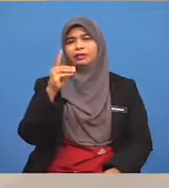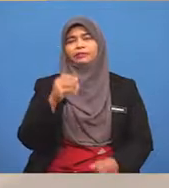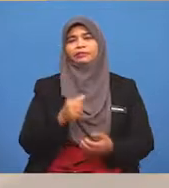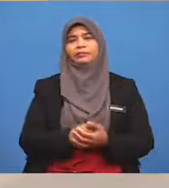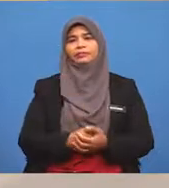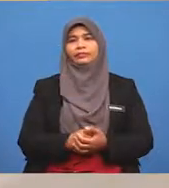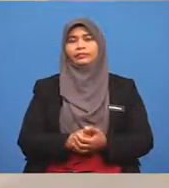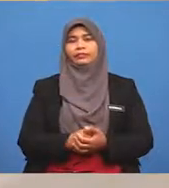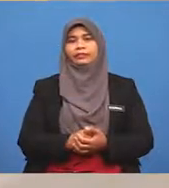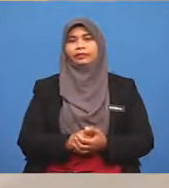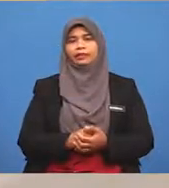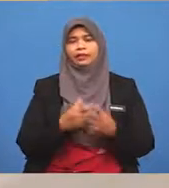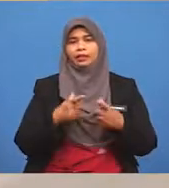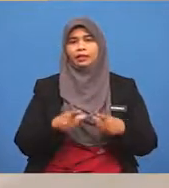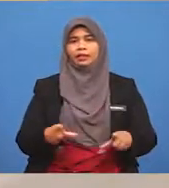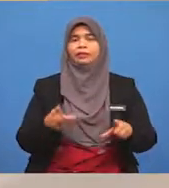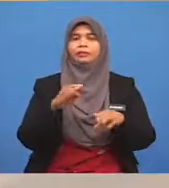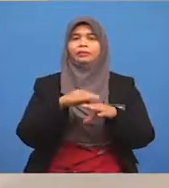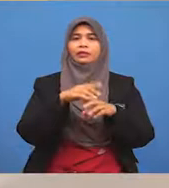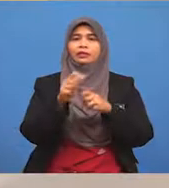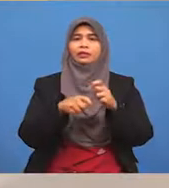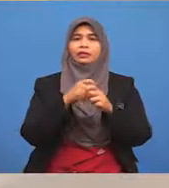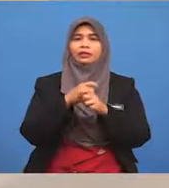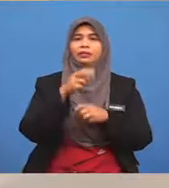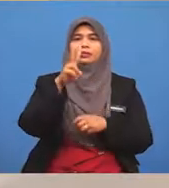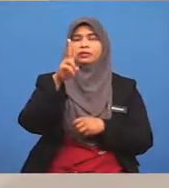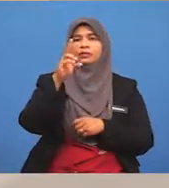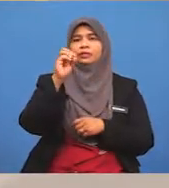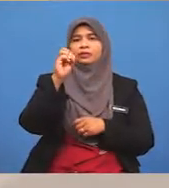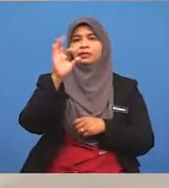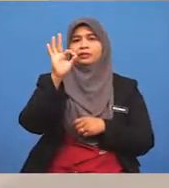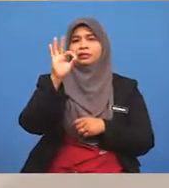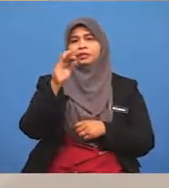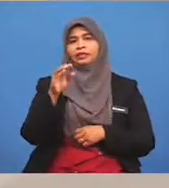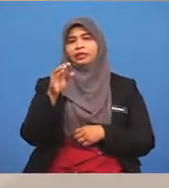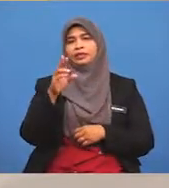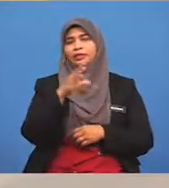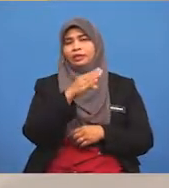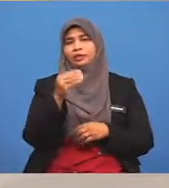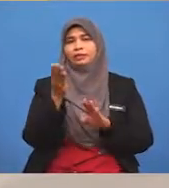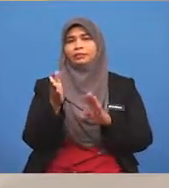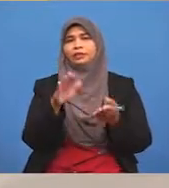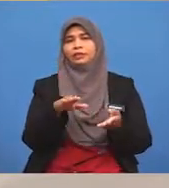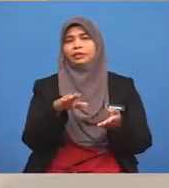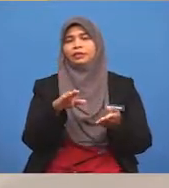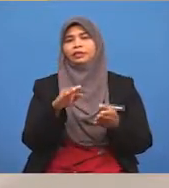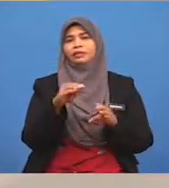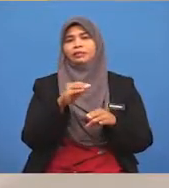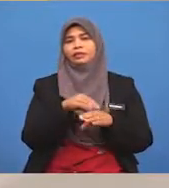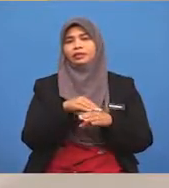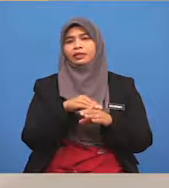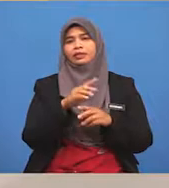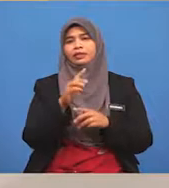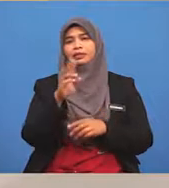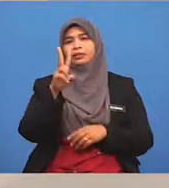At-Tirmizi. Lahir pada tahun 209 Hijrah dan meninggal dunia pada